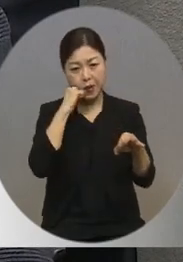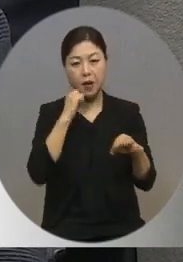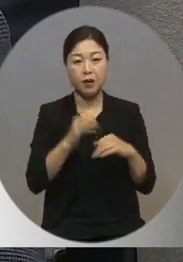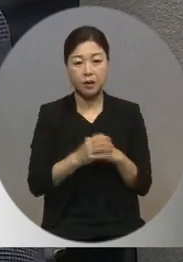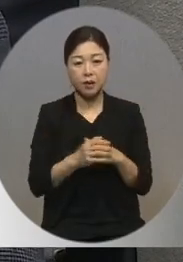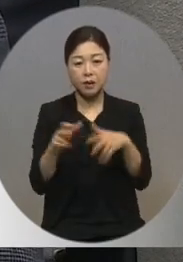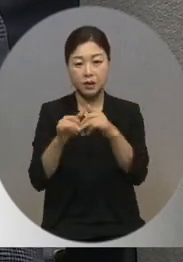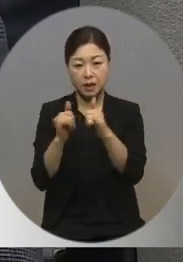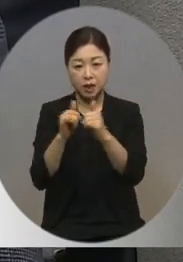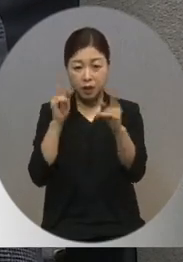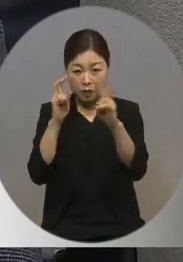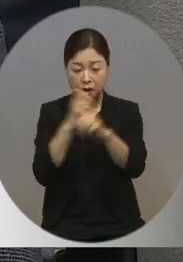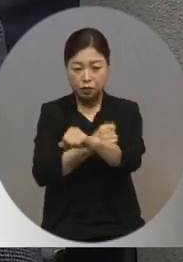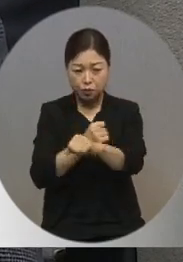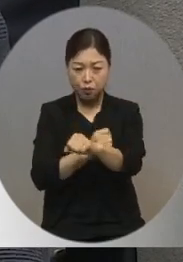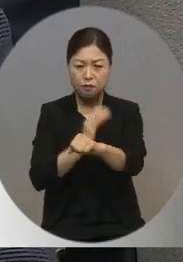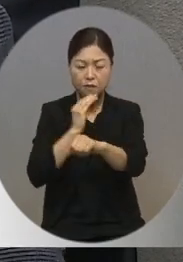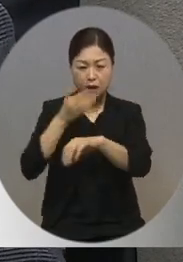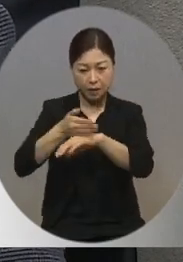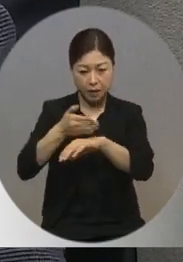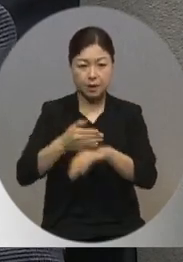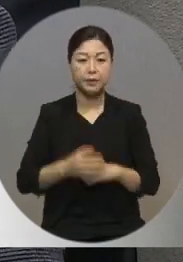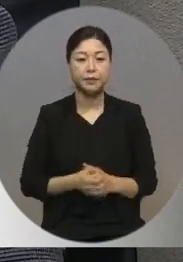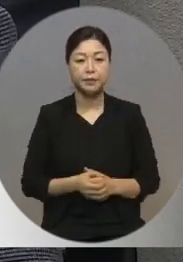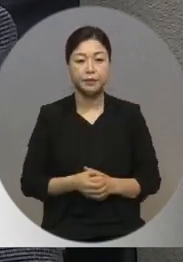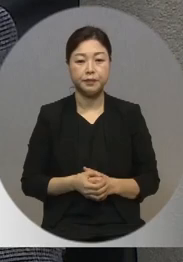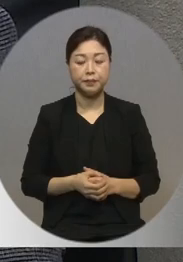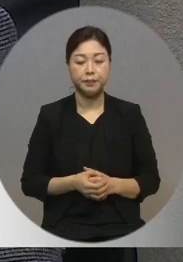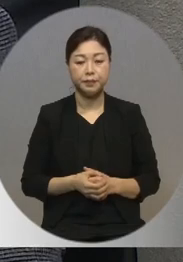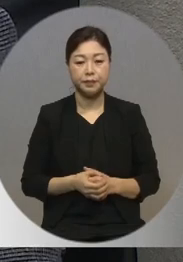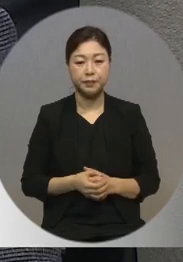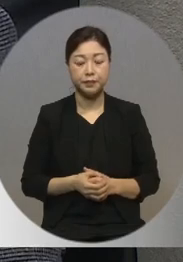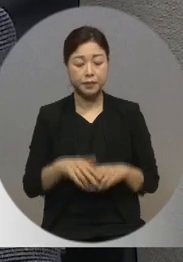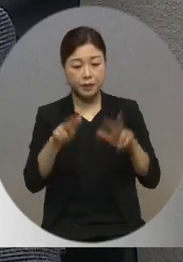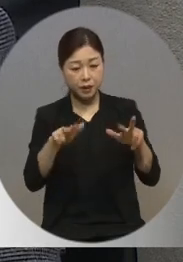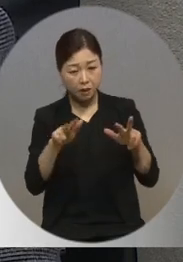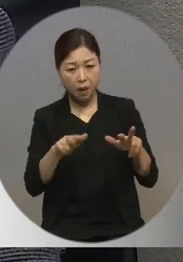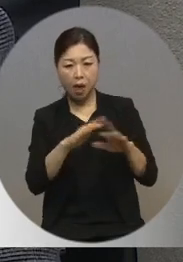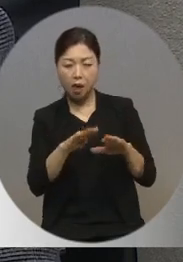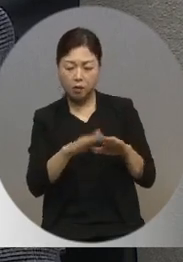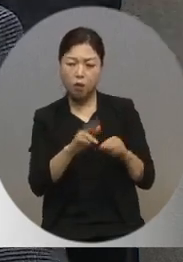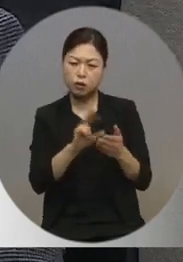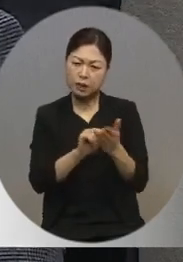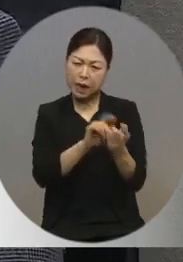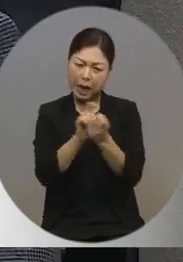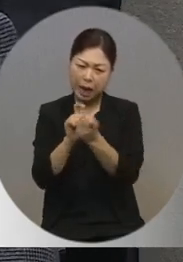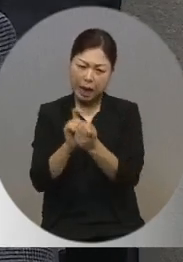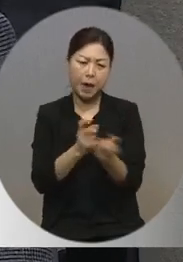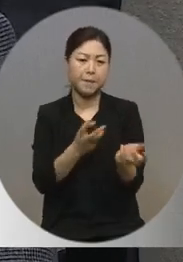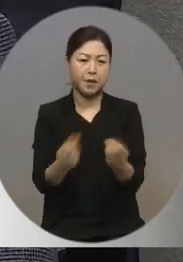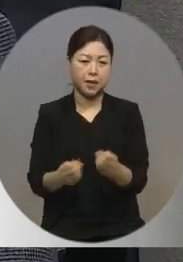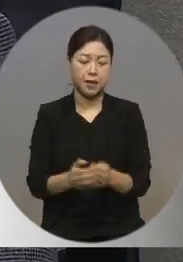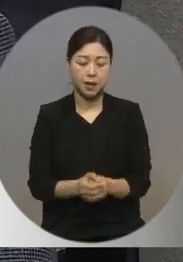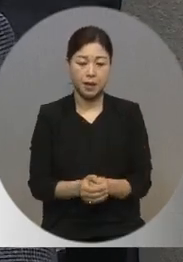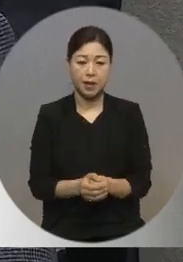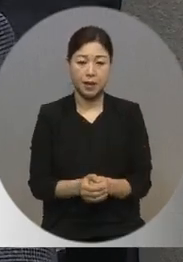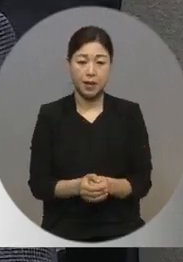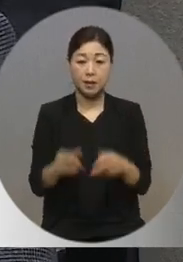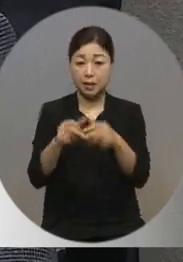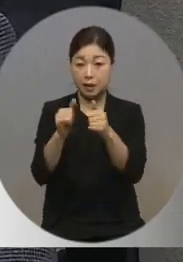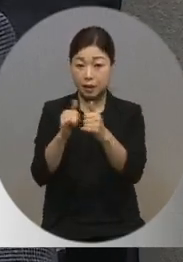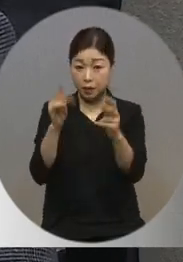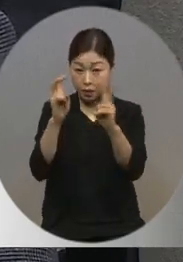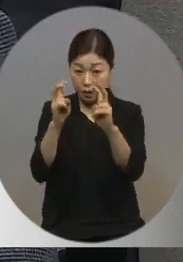노고에 진심으로 감사를 드립니다. 그러나 한편으로는 현실적으로 해결할 문제도 많습니다. 그래서 저희 센터는요, 장애인